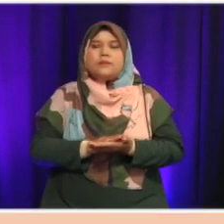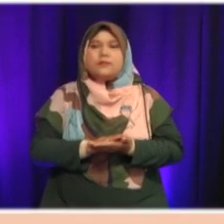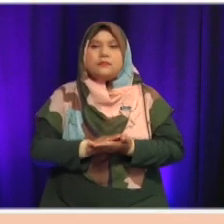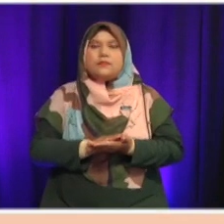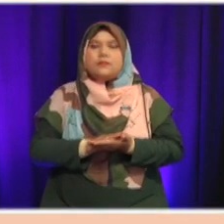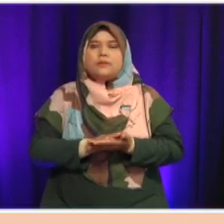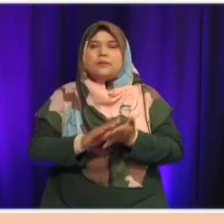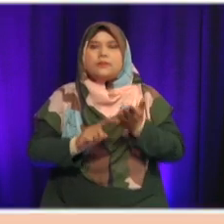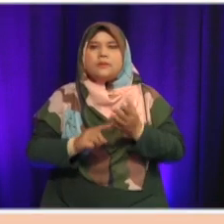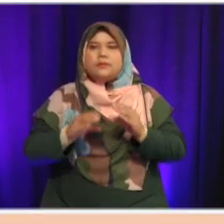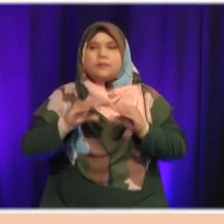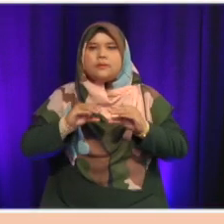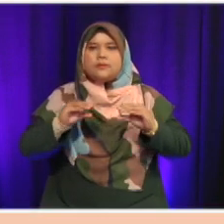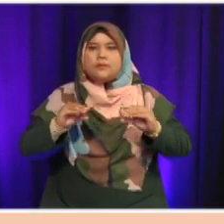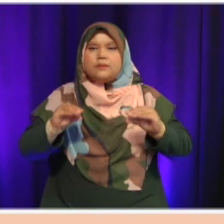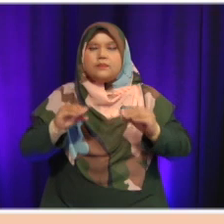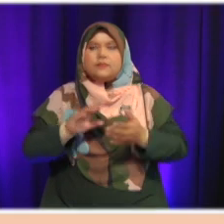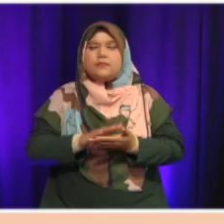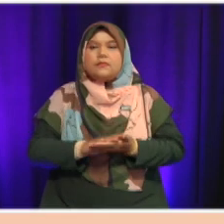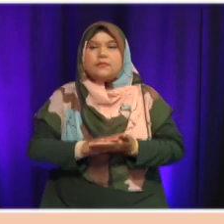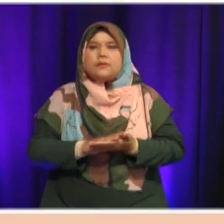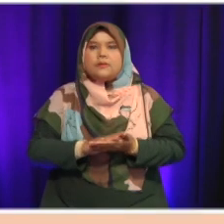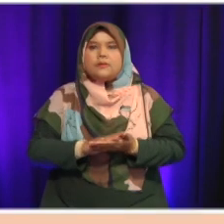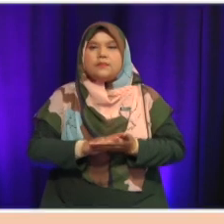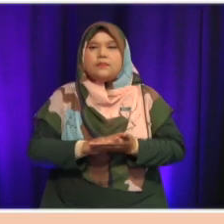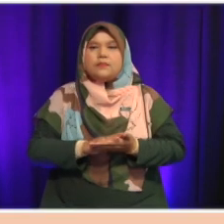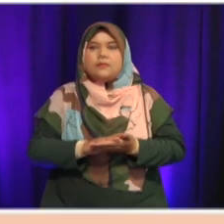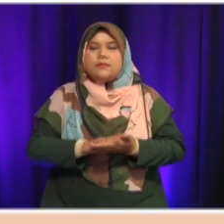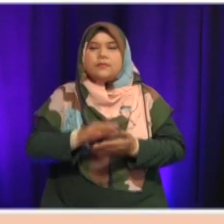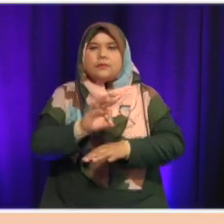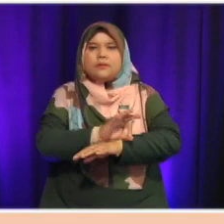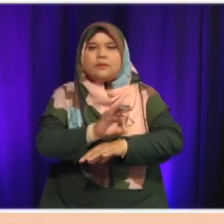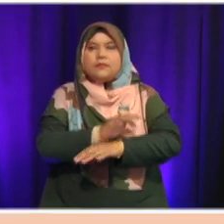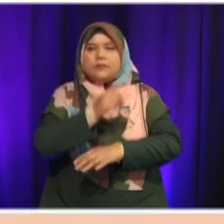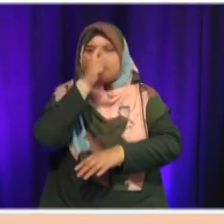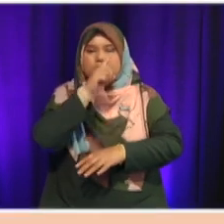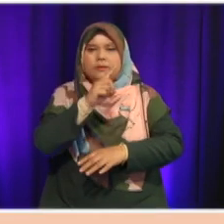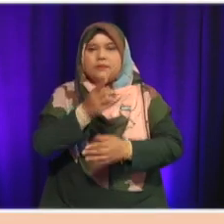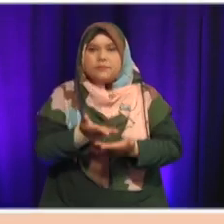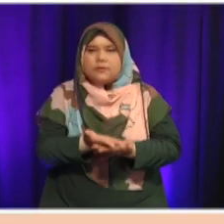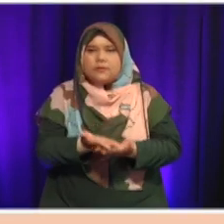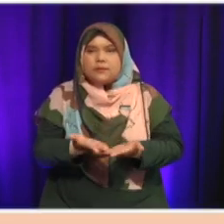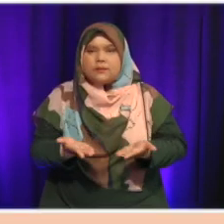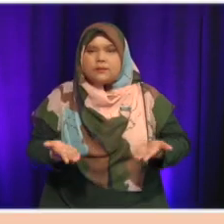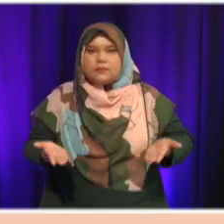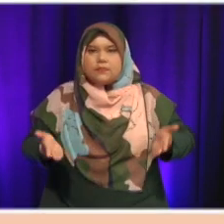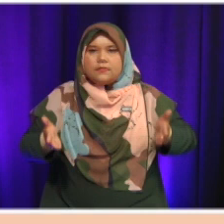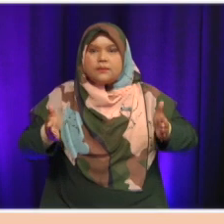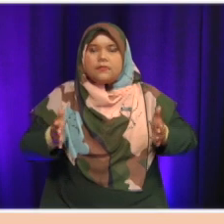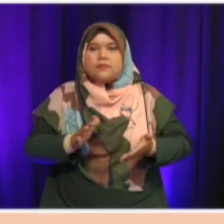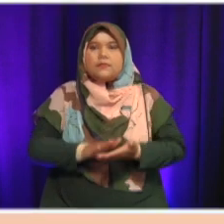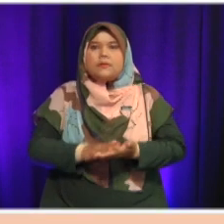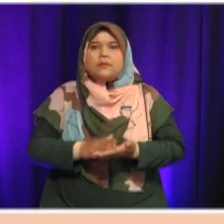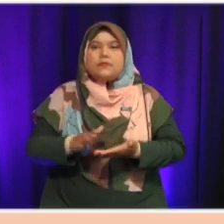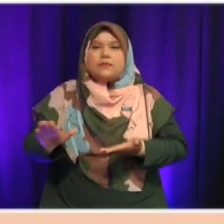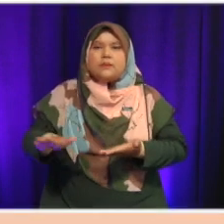dan kepingan Mama atau Mabes ya fungsi dia adalah untuk mengalas atau untuk menyepuh